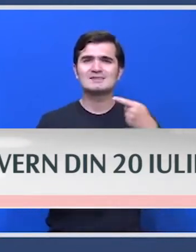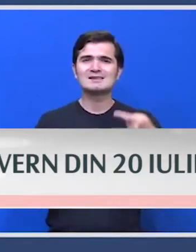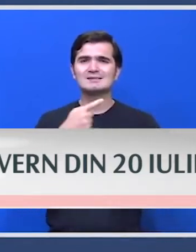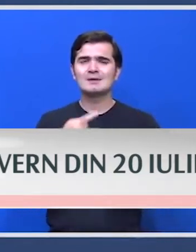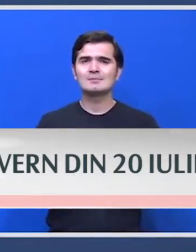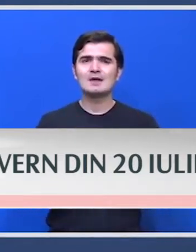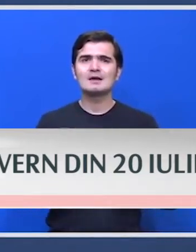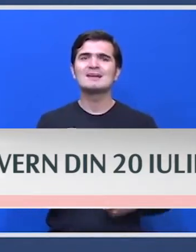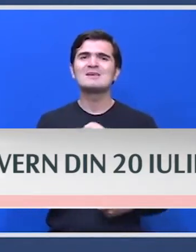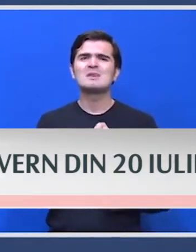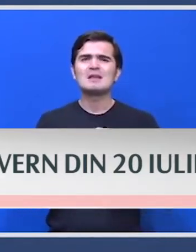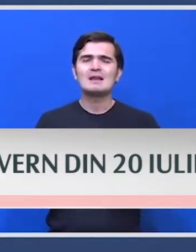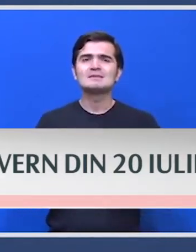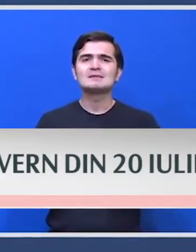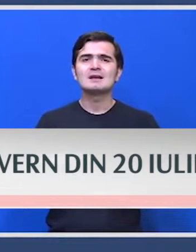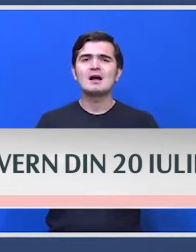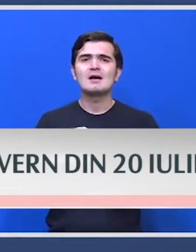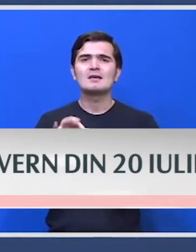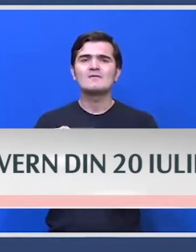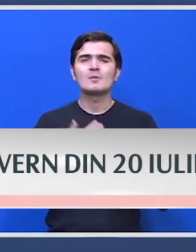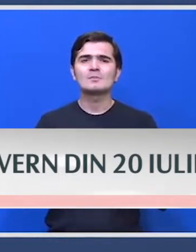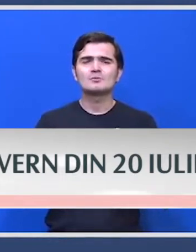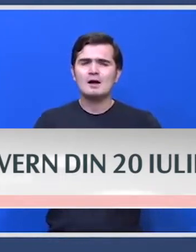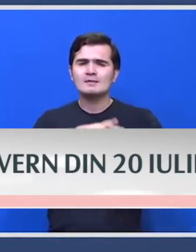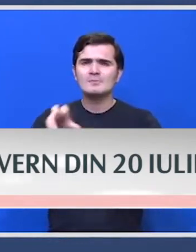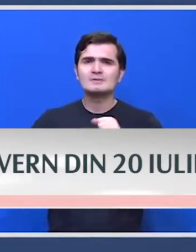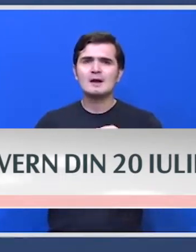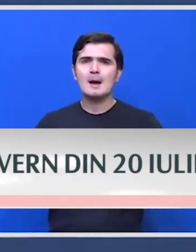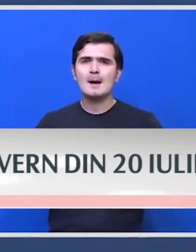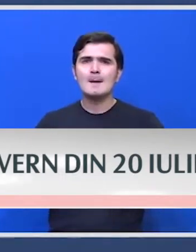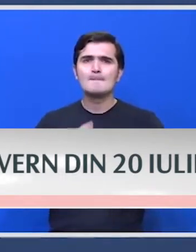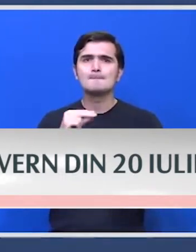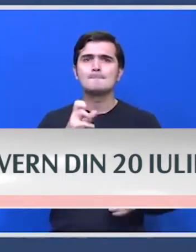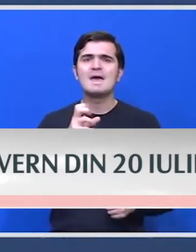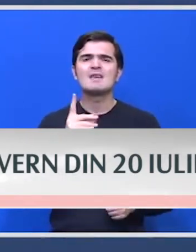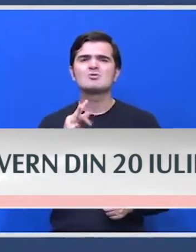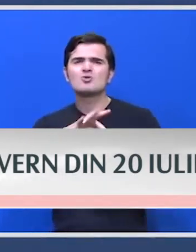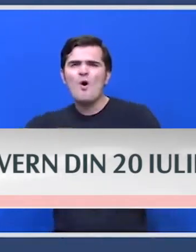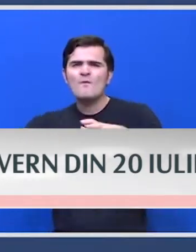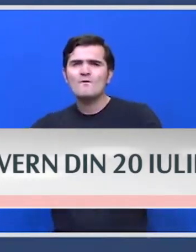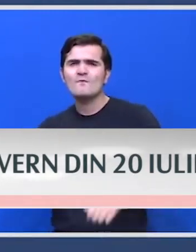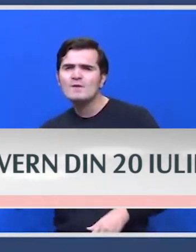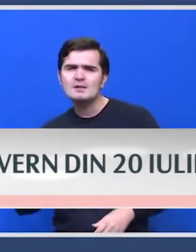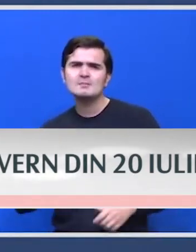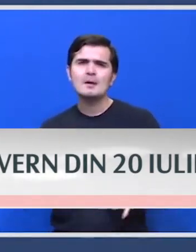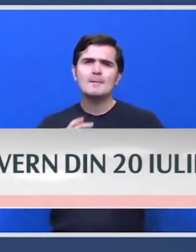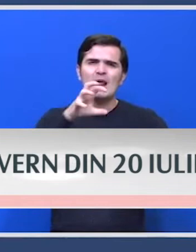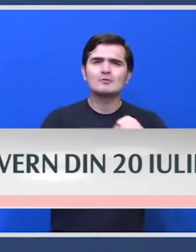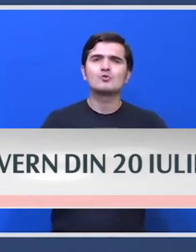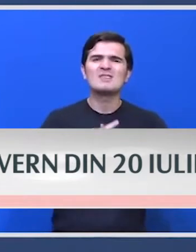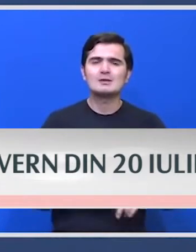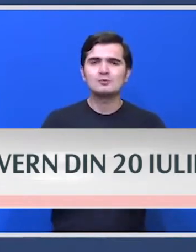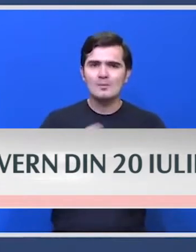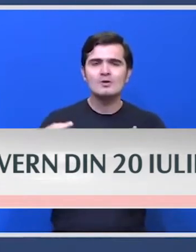informatică pentru depistarea prădătorilor sexuali online și a pedofililor, înființarea camerelor